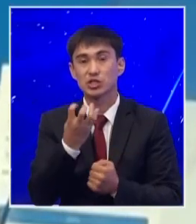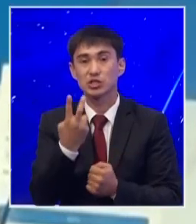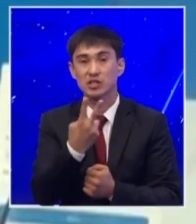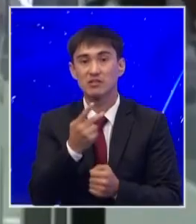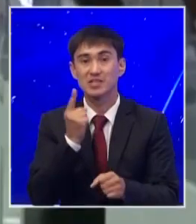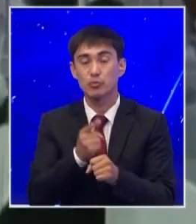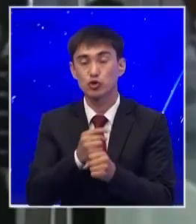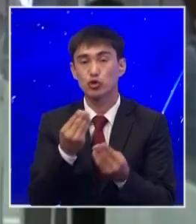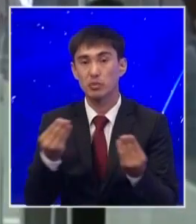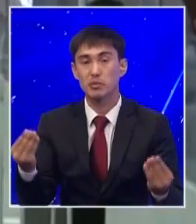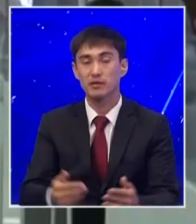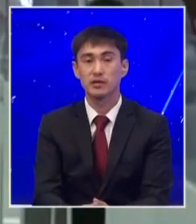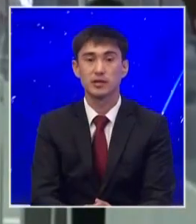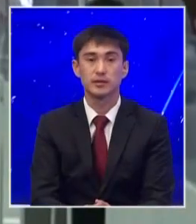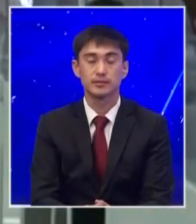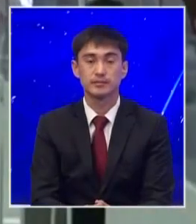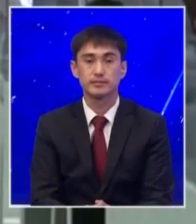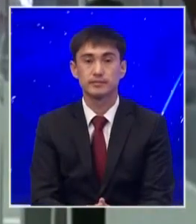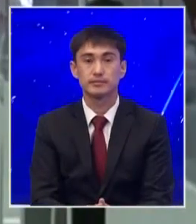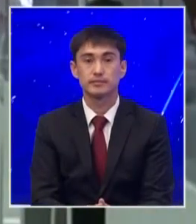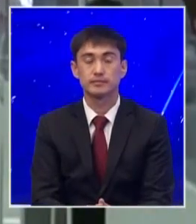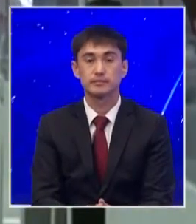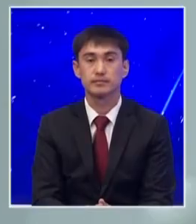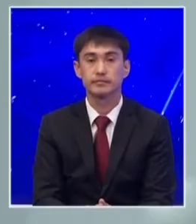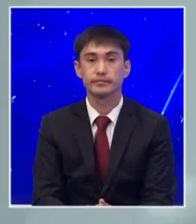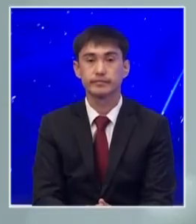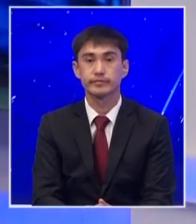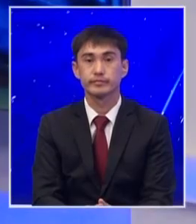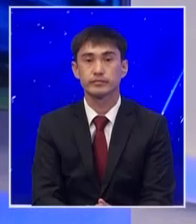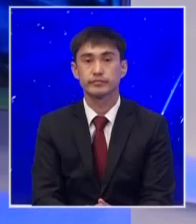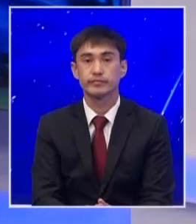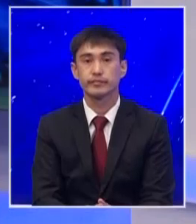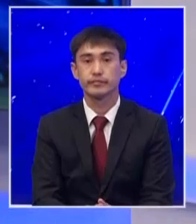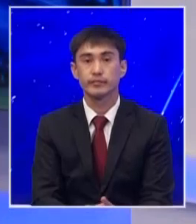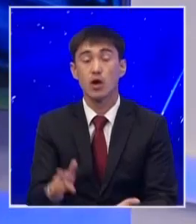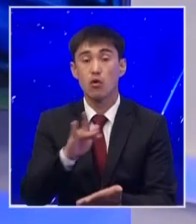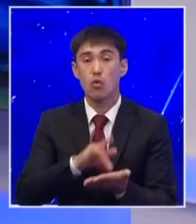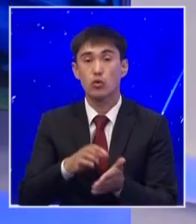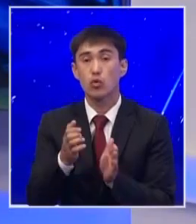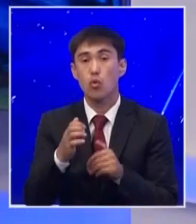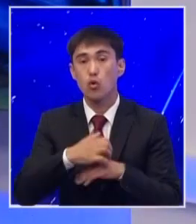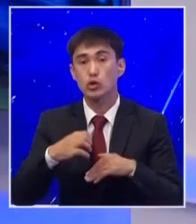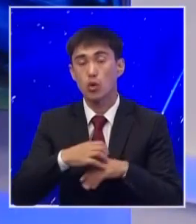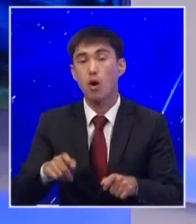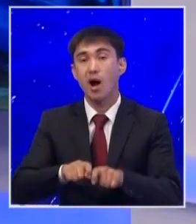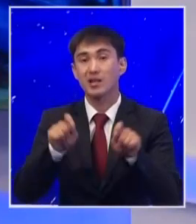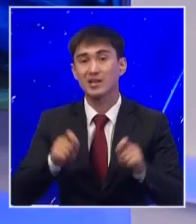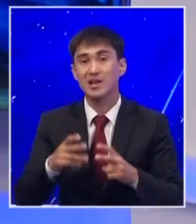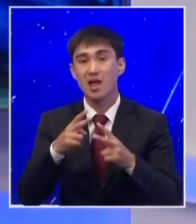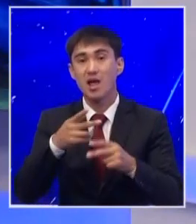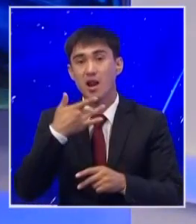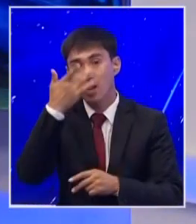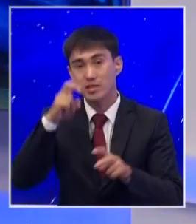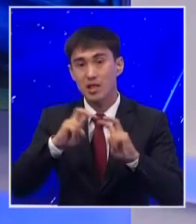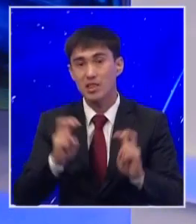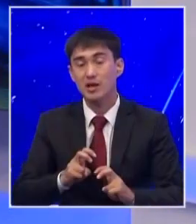402 запрещенных предмета. В городе Кокшетау открыли летний лагерь для детей